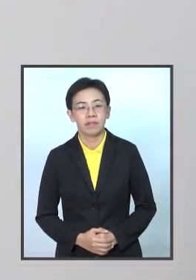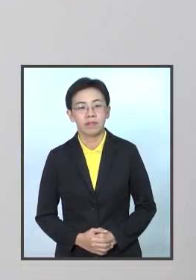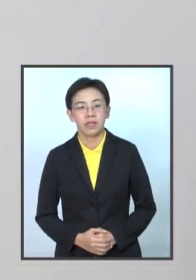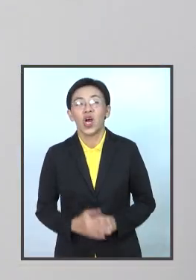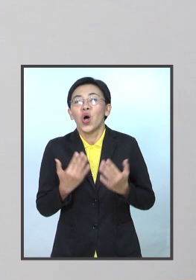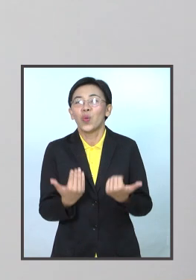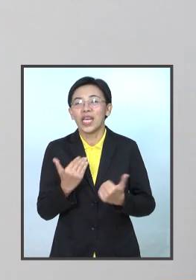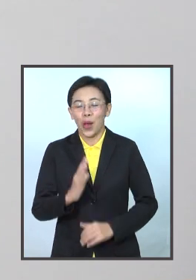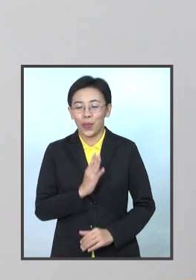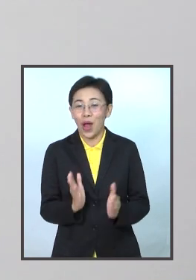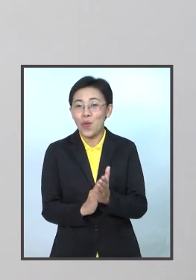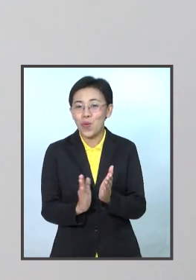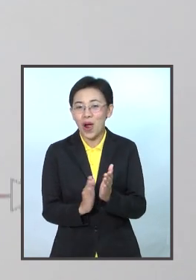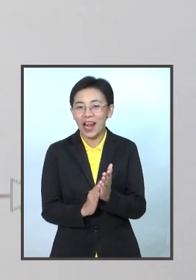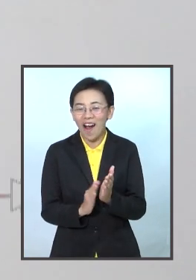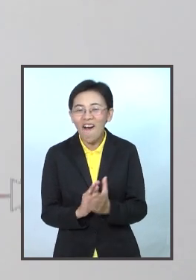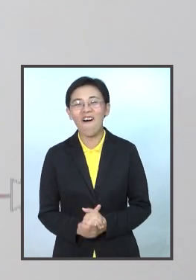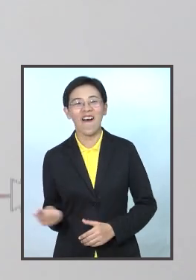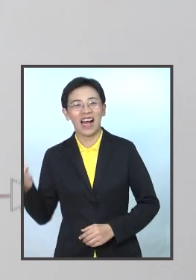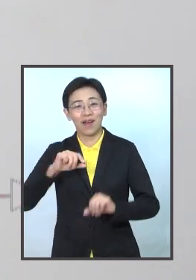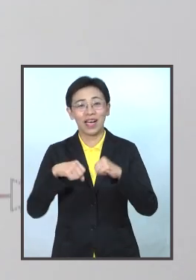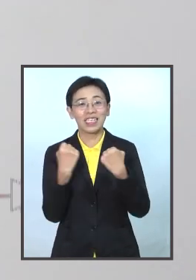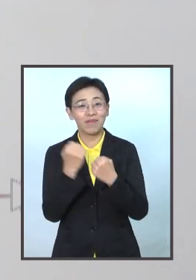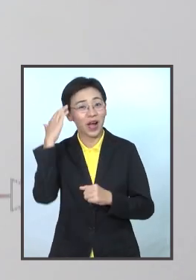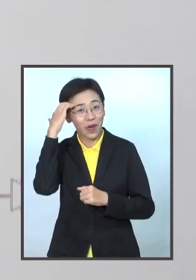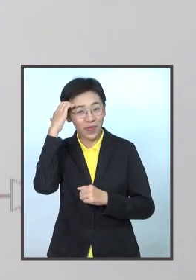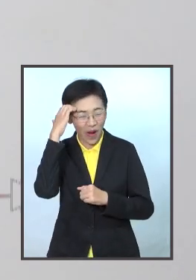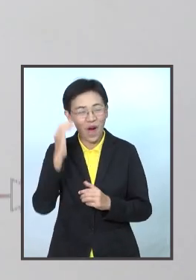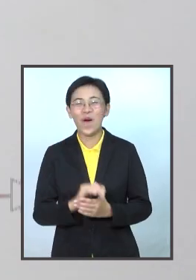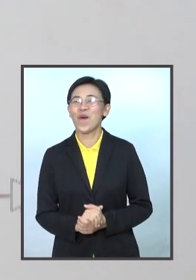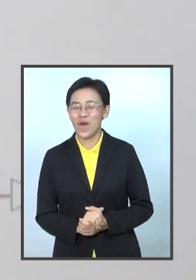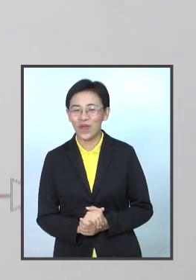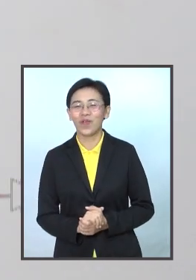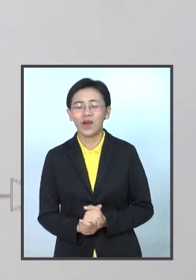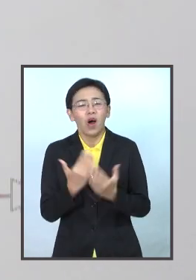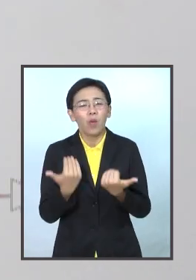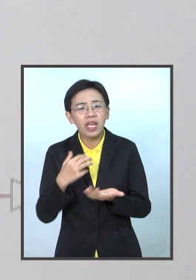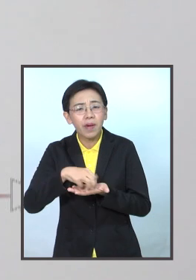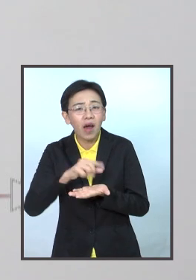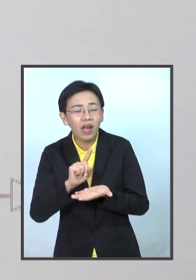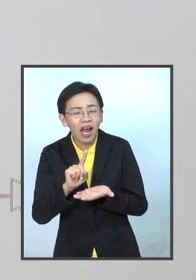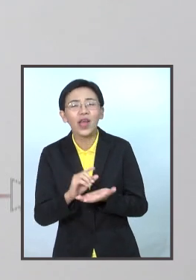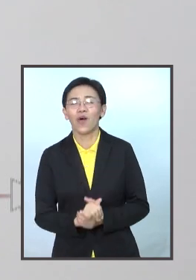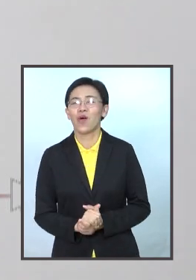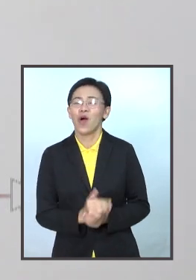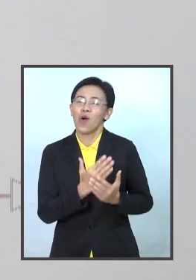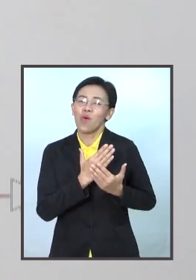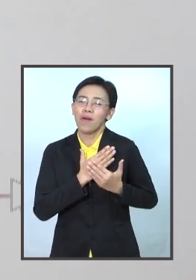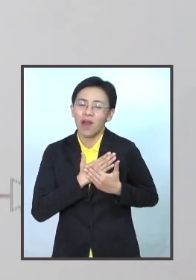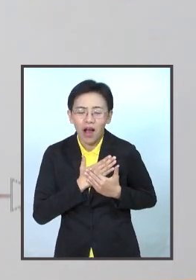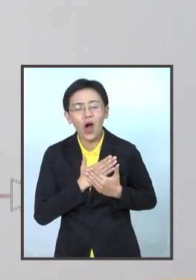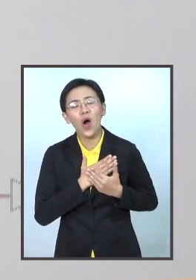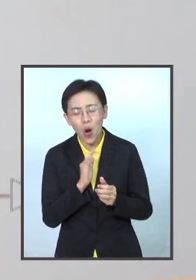์วันนี้ในช่วงเชื่อชูเกียรติเรากลับมาที่สมาคมสติปัญญากันอีกรอบนึงนะคะพูดถึงความรักความเอื้ออาทรในการที่จะท